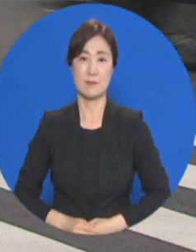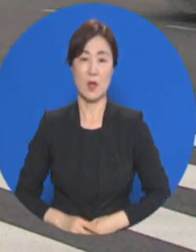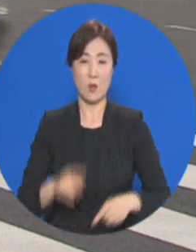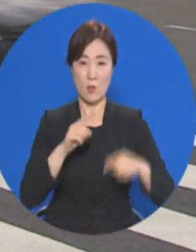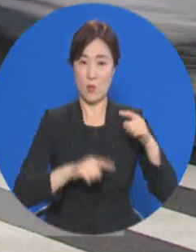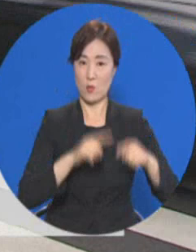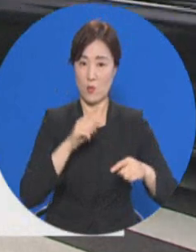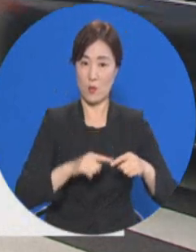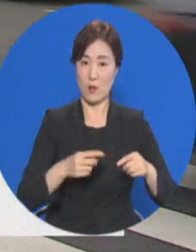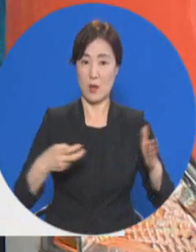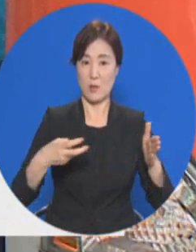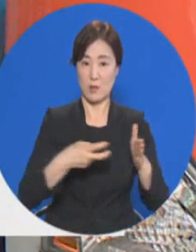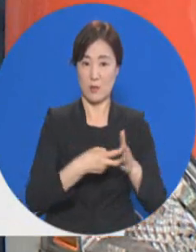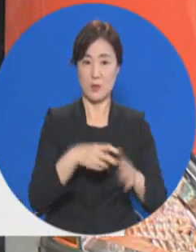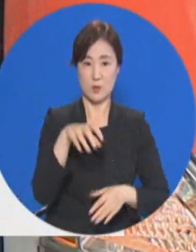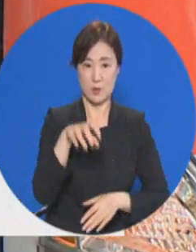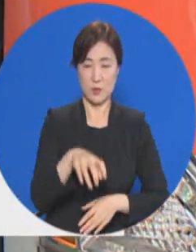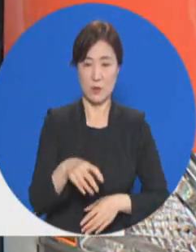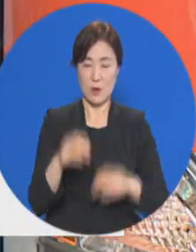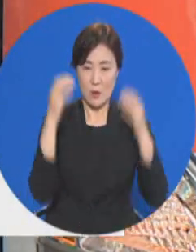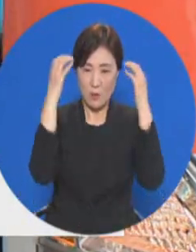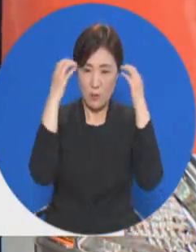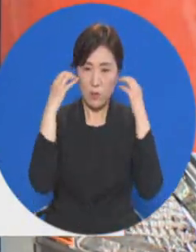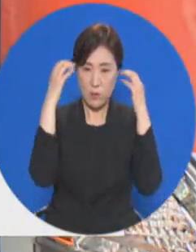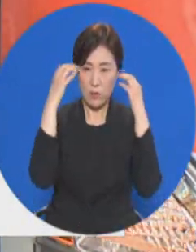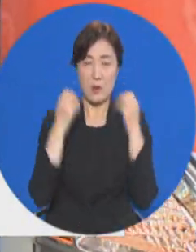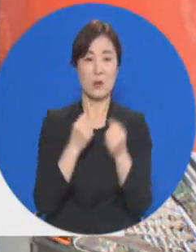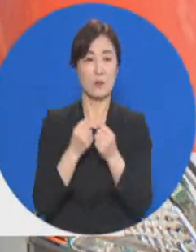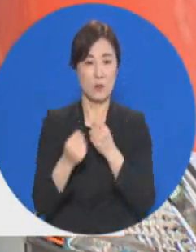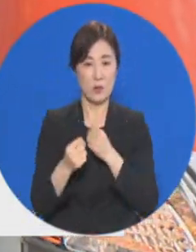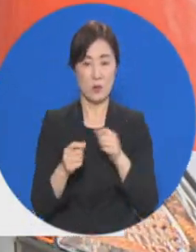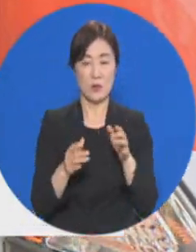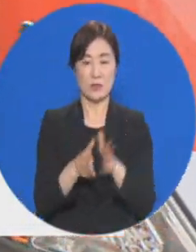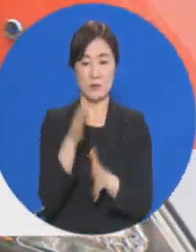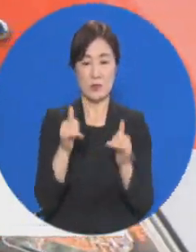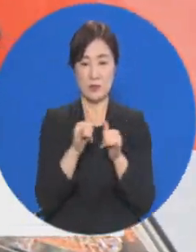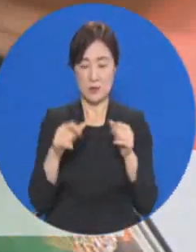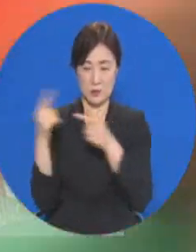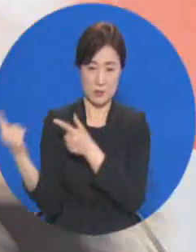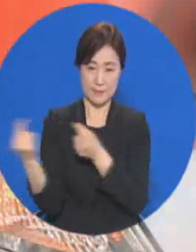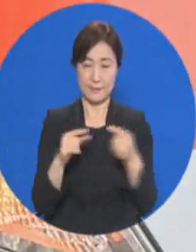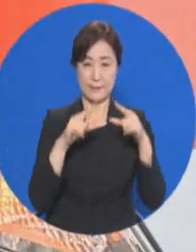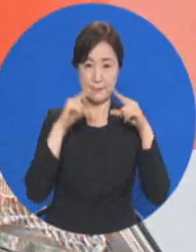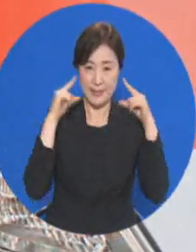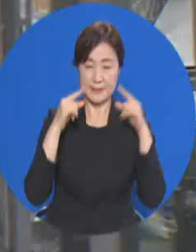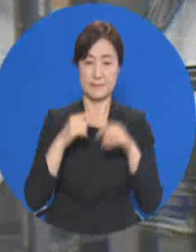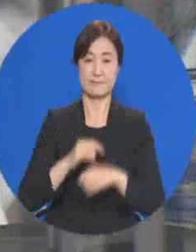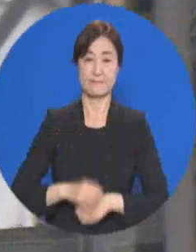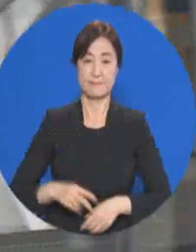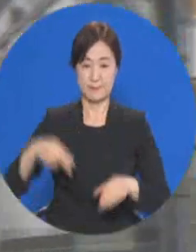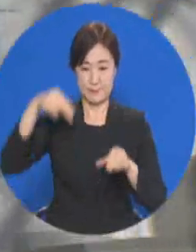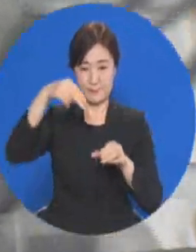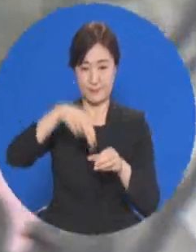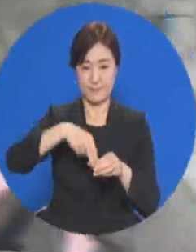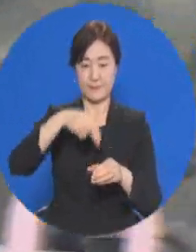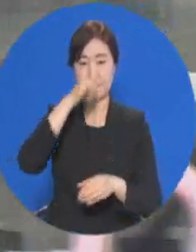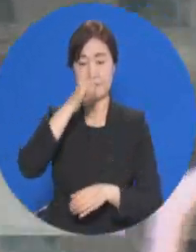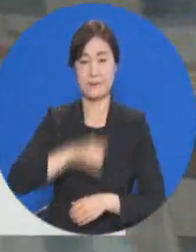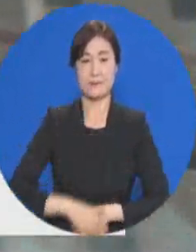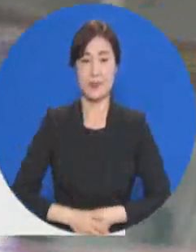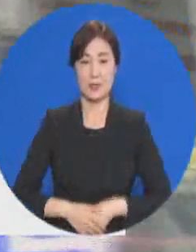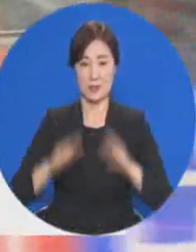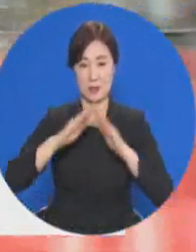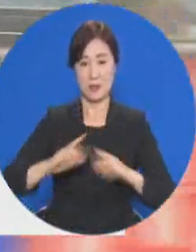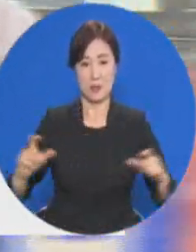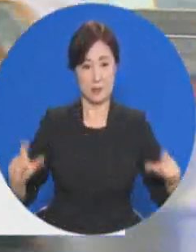목포의 한 버스 정류장. 한층 더워진 날씨 속에도 시민들은 모두 마스크를 착용하고 버스에 오릅니다. 전남 지역 22개